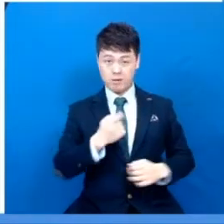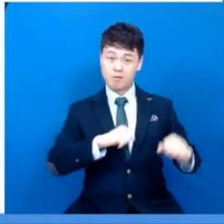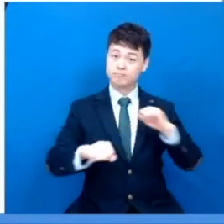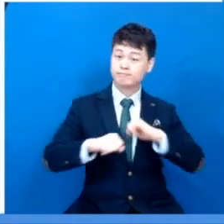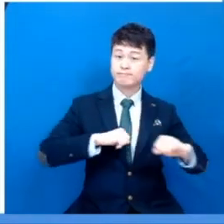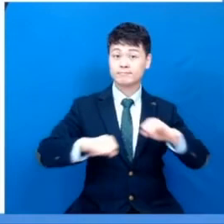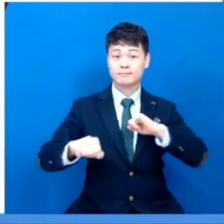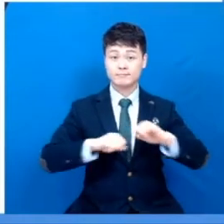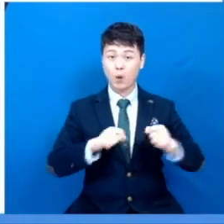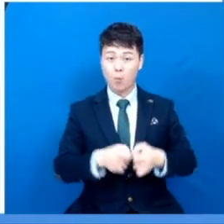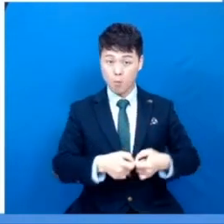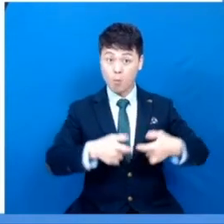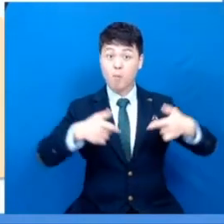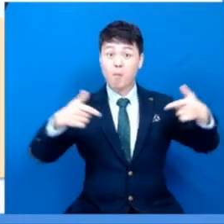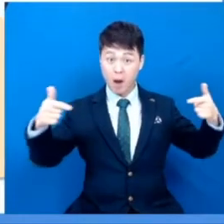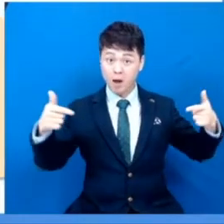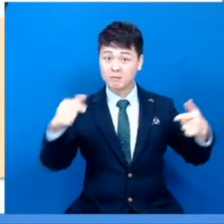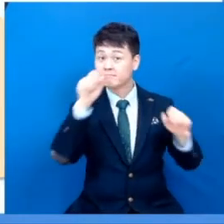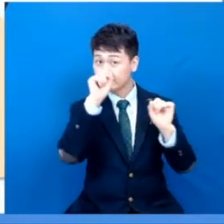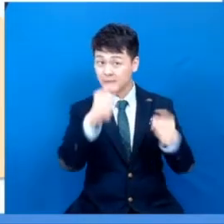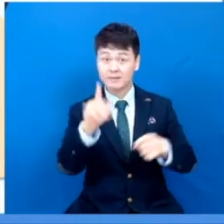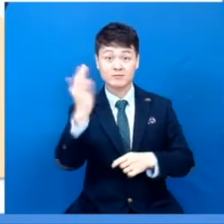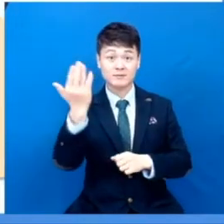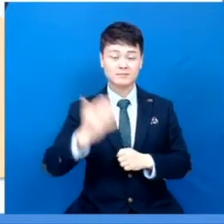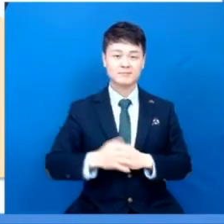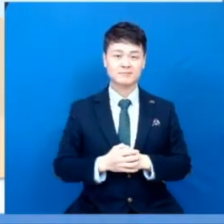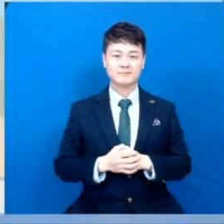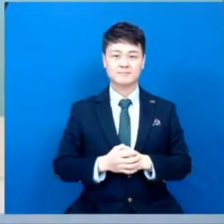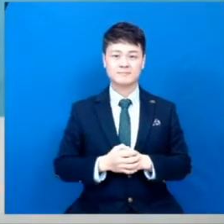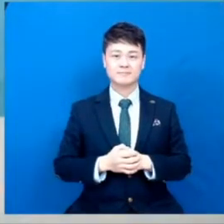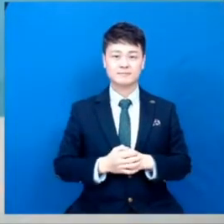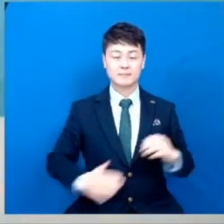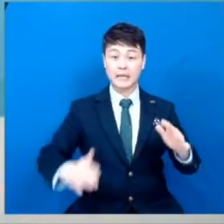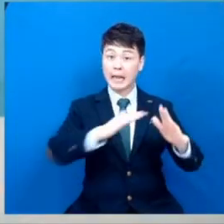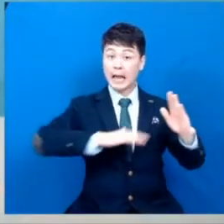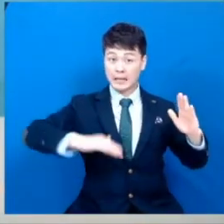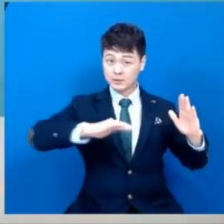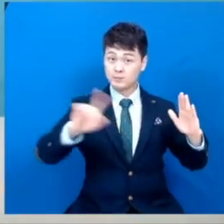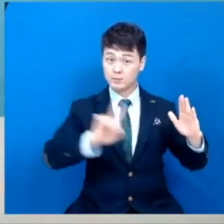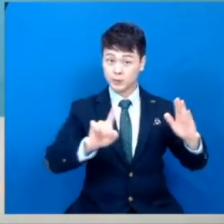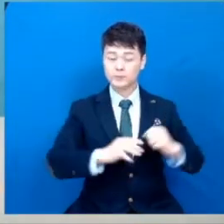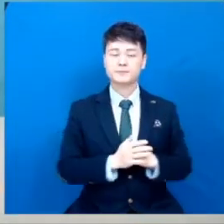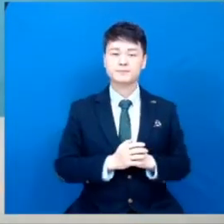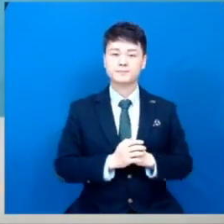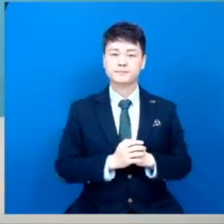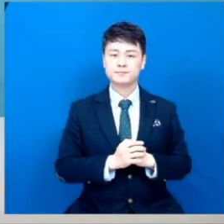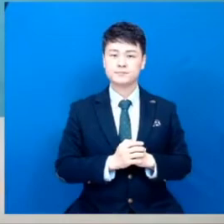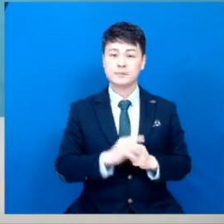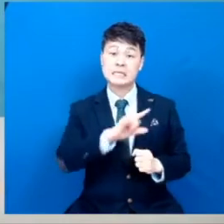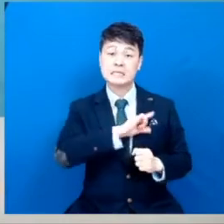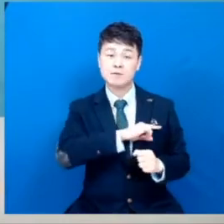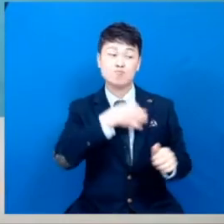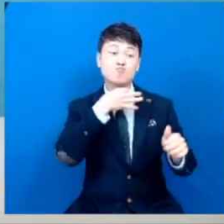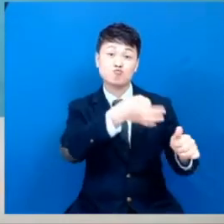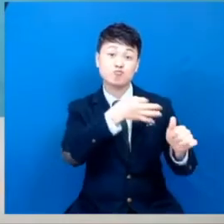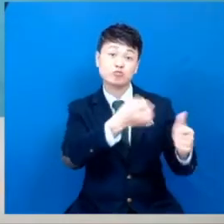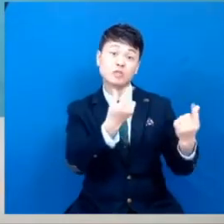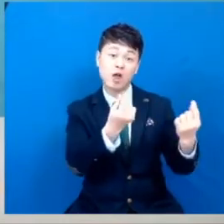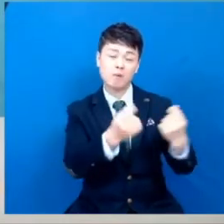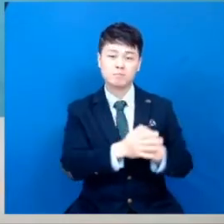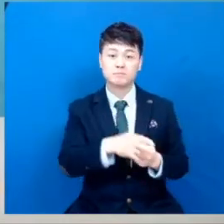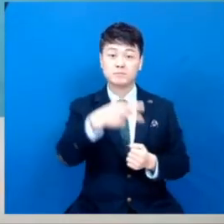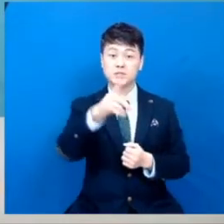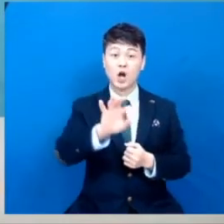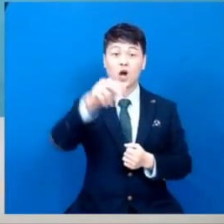빈도가 증가 될 수 있었습니다 가정에서는 기관에서 이용인 을 부르는 호칭 처럼 성주